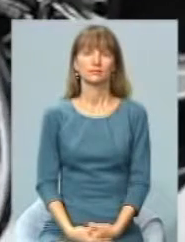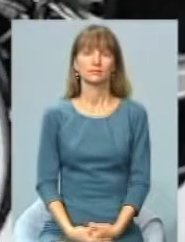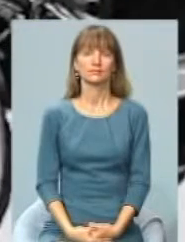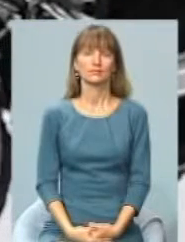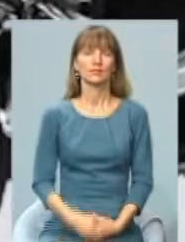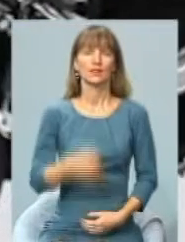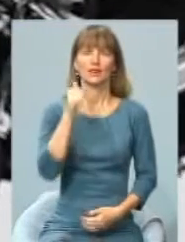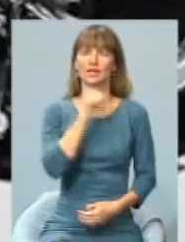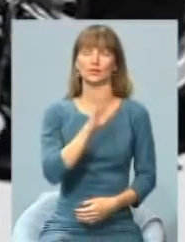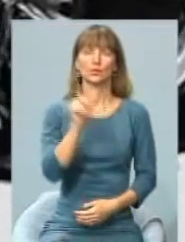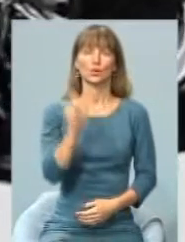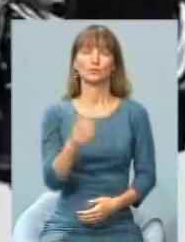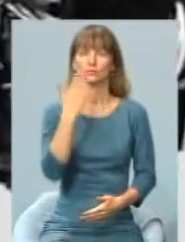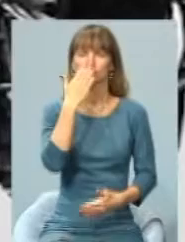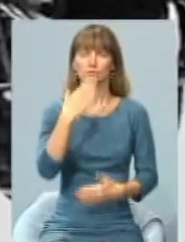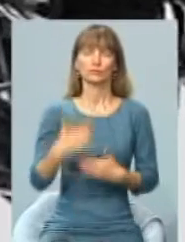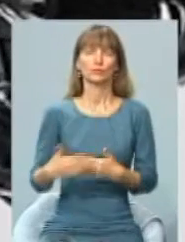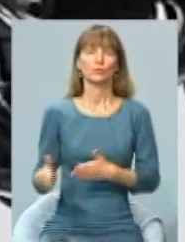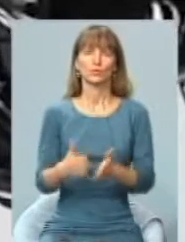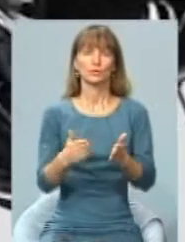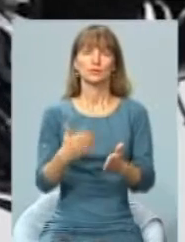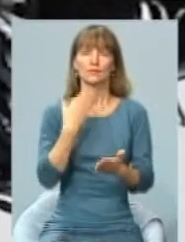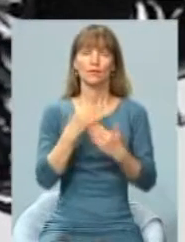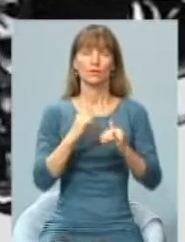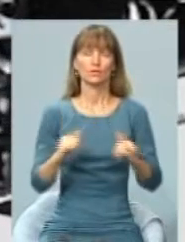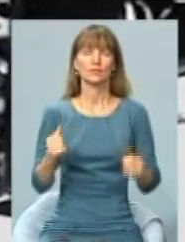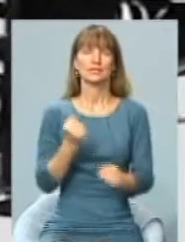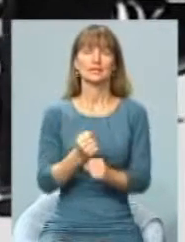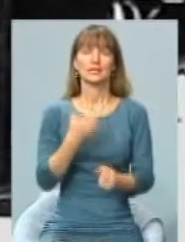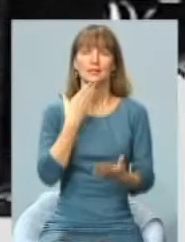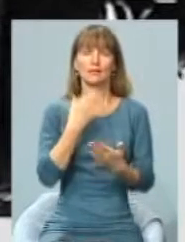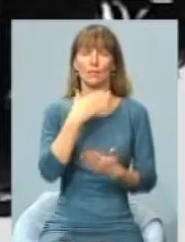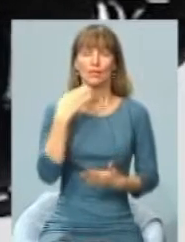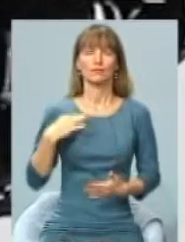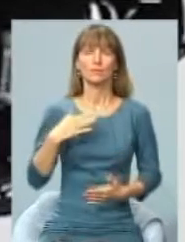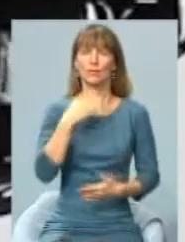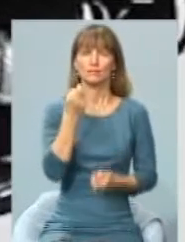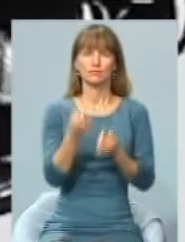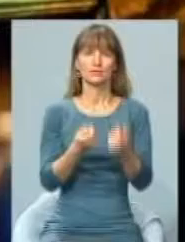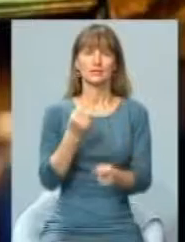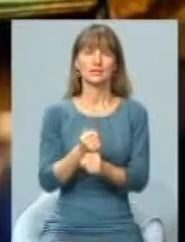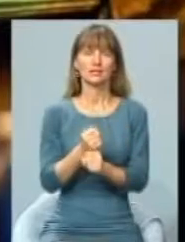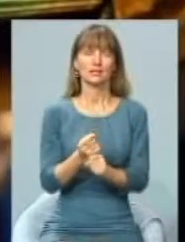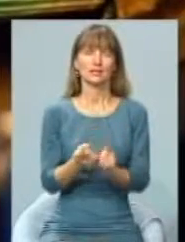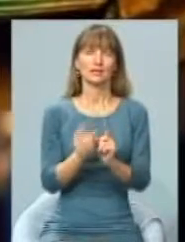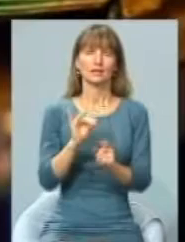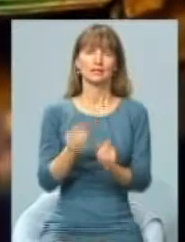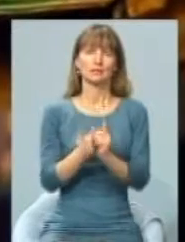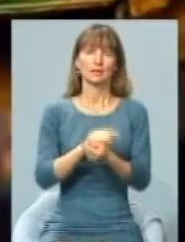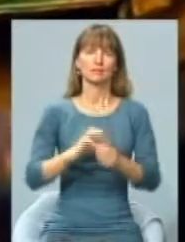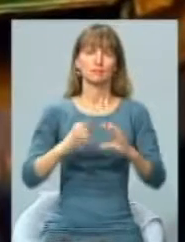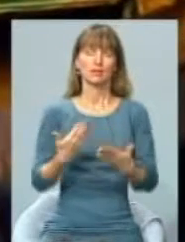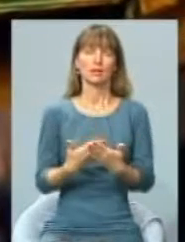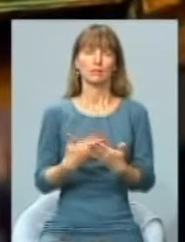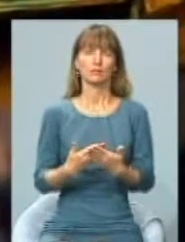Не секрет, що людство на шляху свого розвитку створило чимало речей. Багато таких дрібниць дійсно змінили світ. От, наприклад,